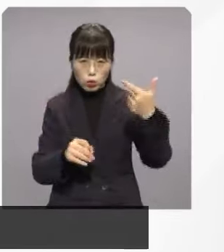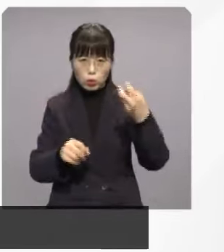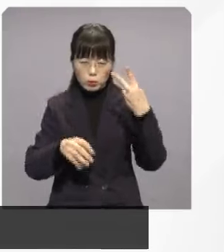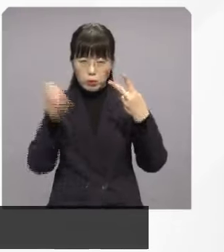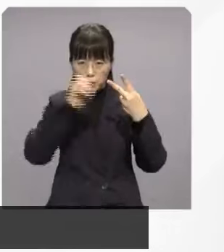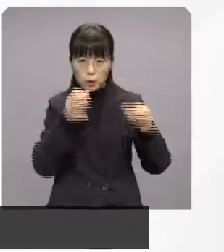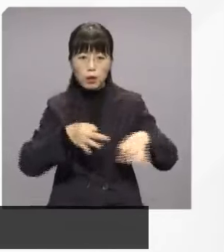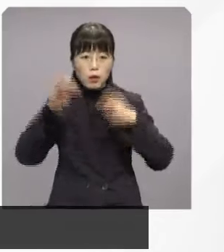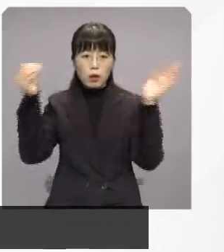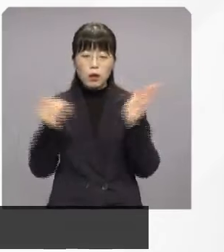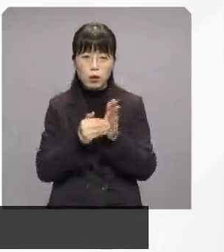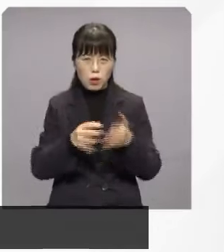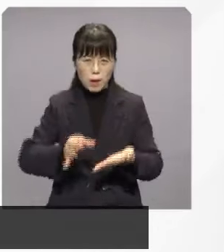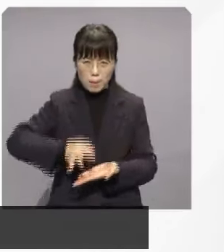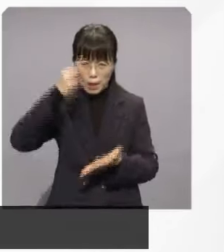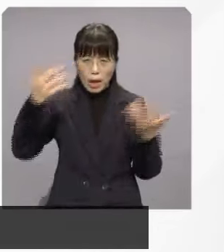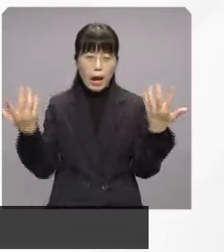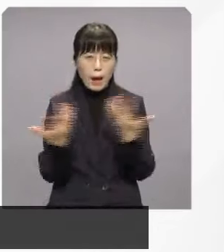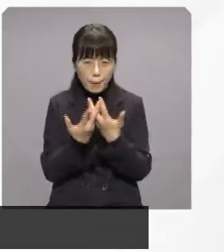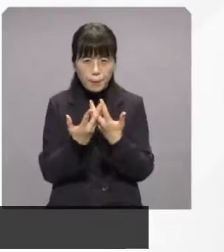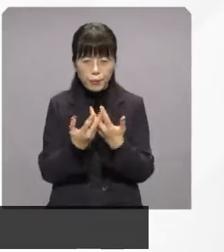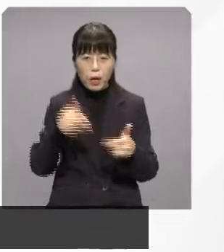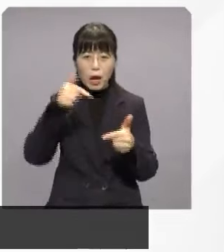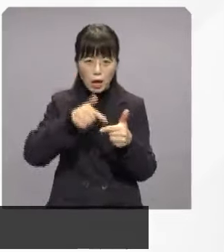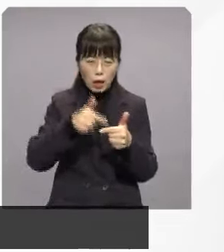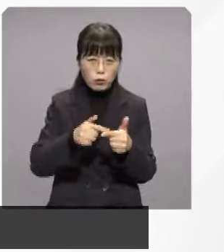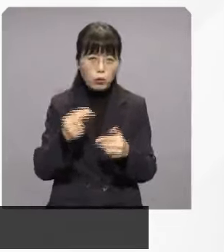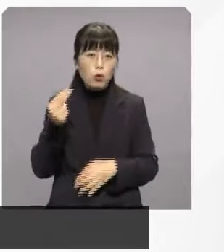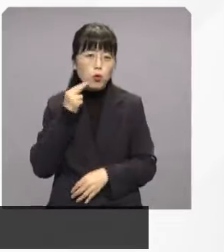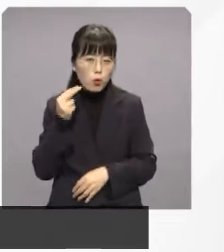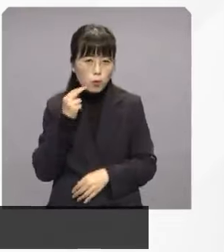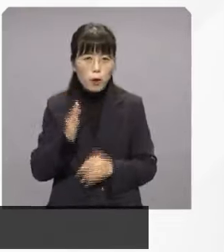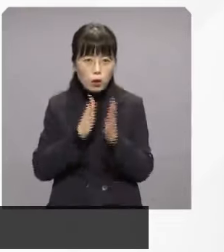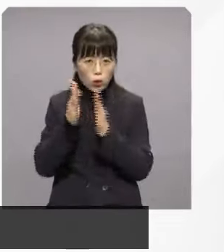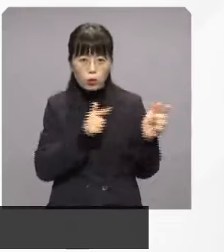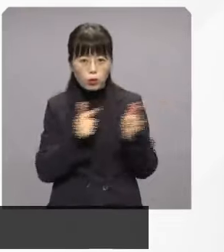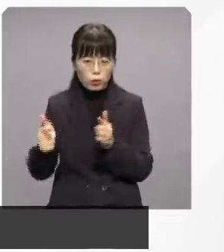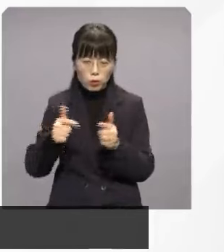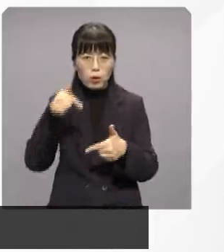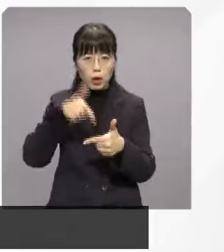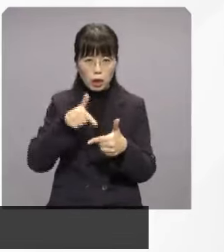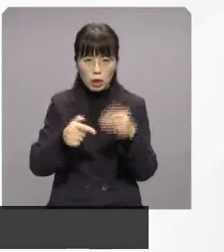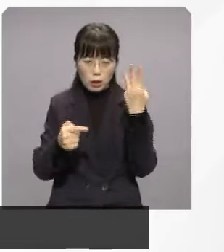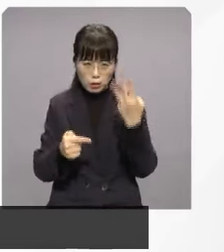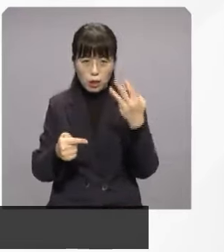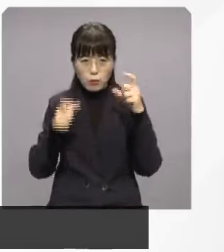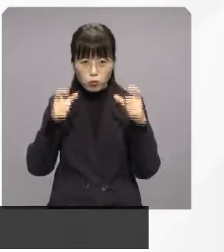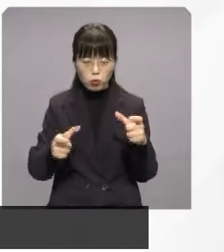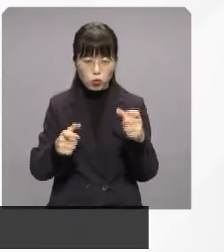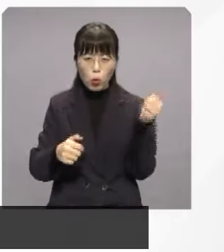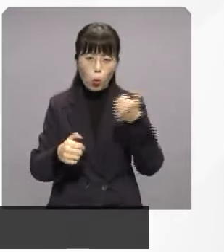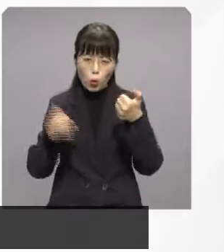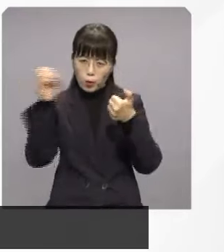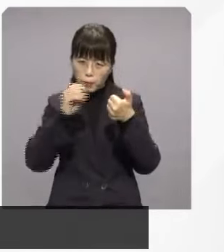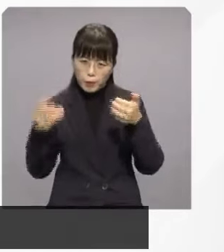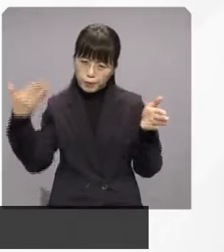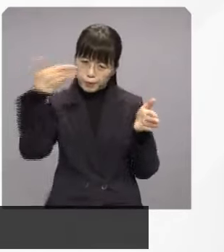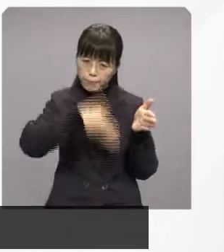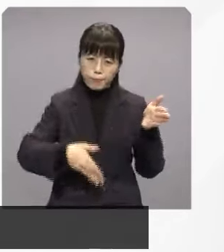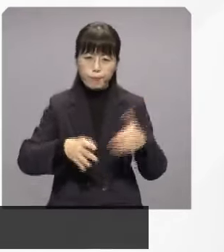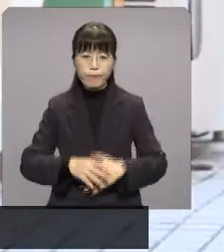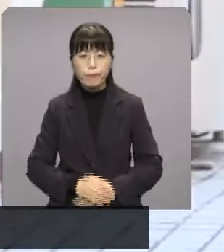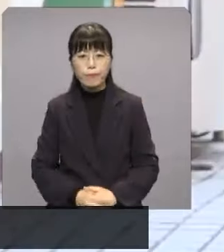넘었습니다. 고가 아파트가 밀집한 강남구와 송파구, 서초구 등 강남 3구는 50%에도 미치지